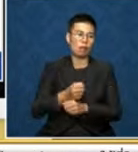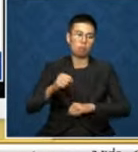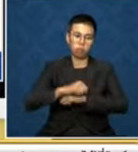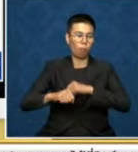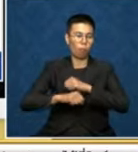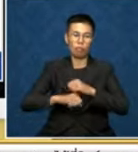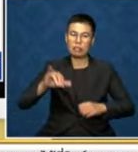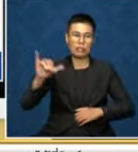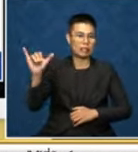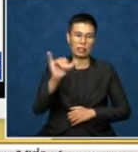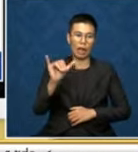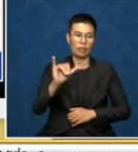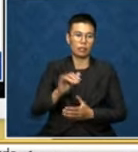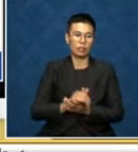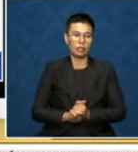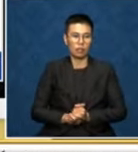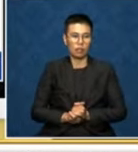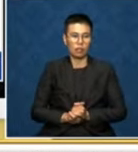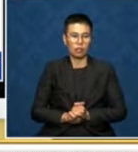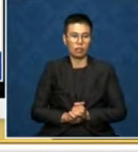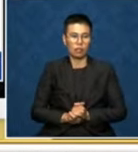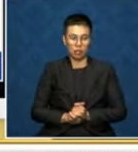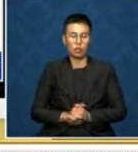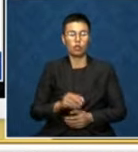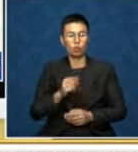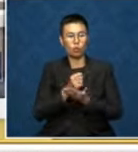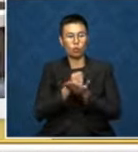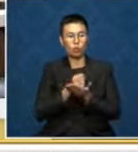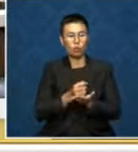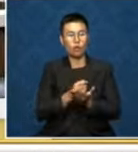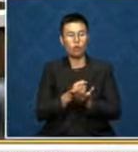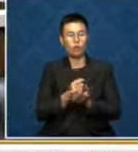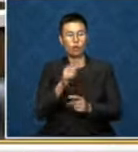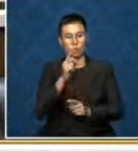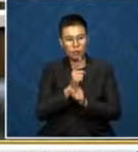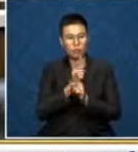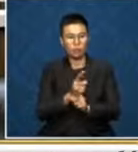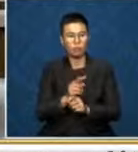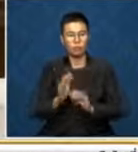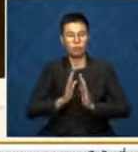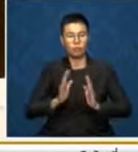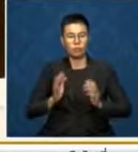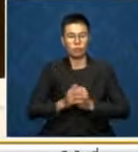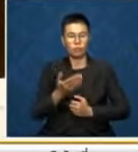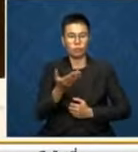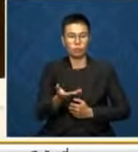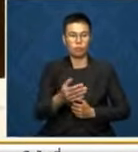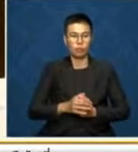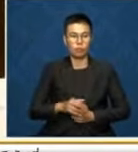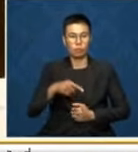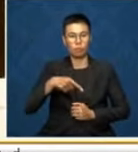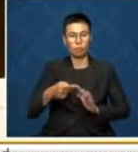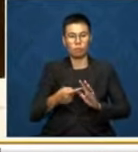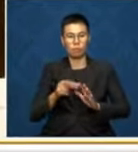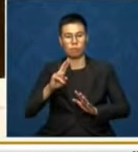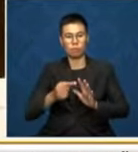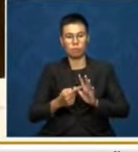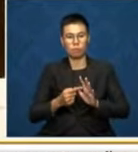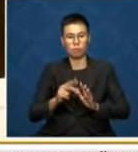ตรและสหกรณ์ให้ช่วยติดตามเรื่องนี้ด้วยครับขอบคุณครับ ขอบคุณครับเชิญท่านพลากรพิมพนิ